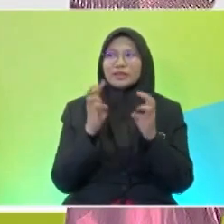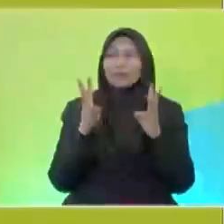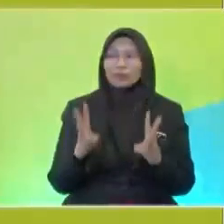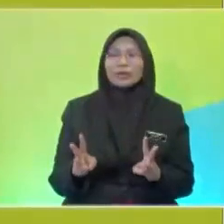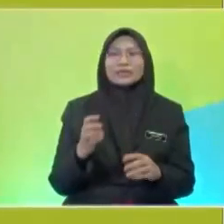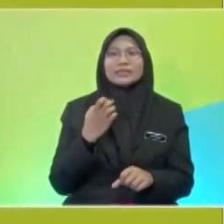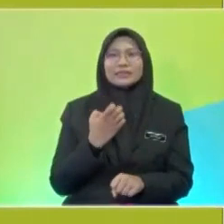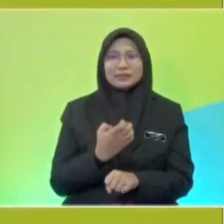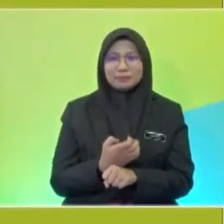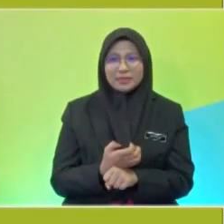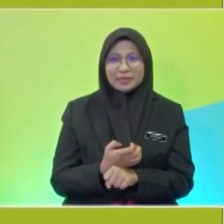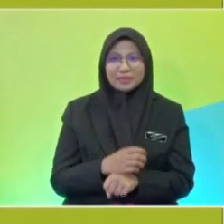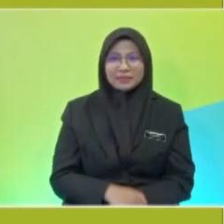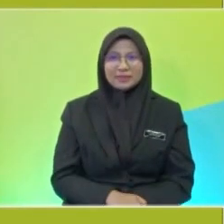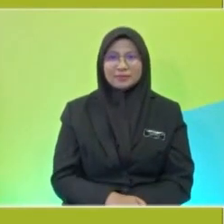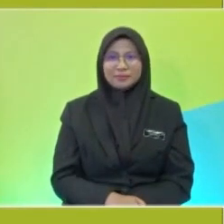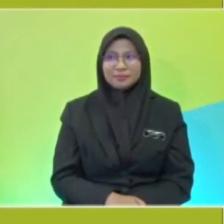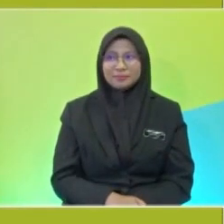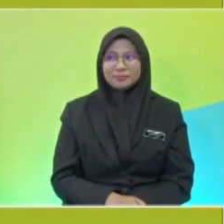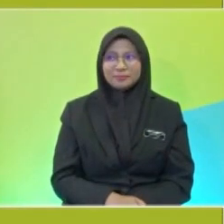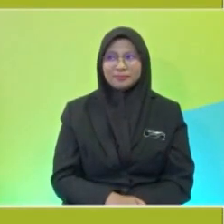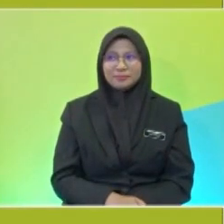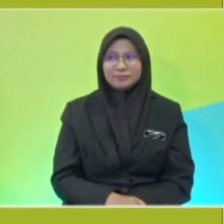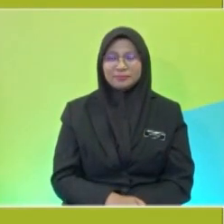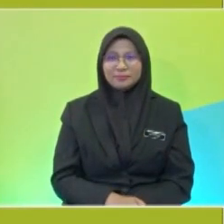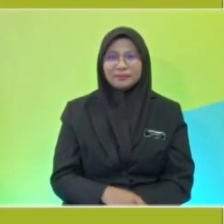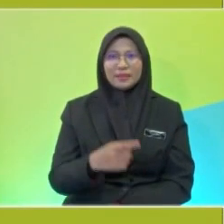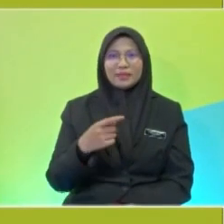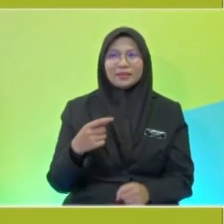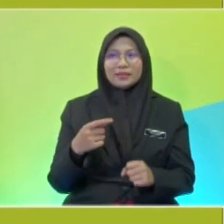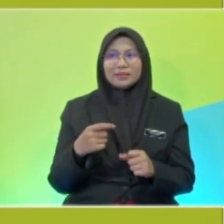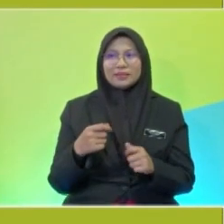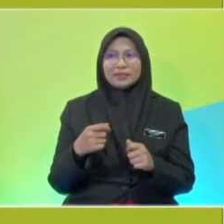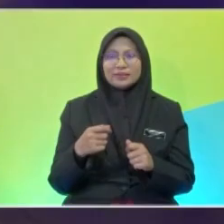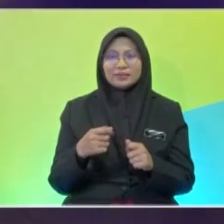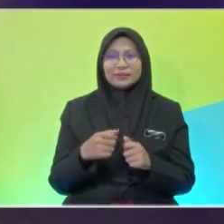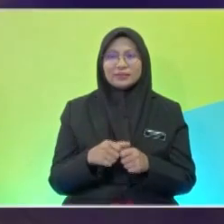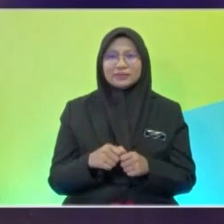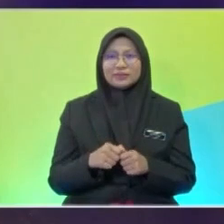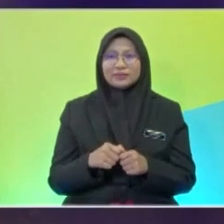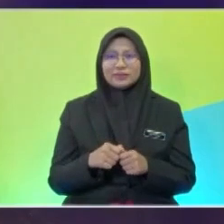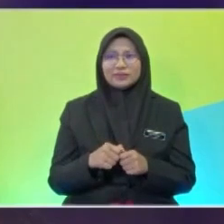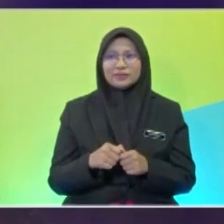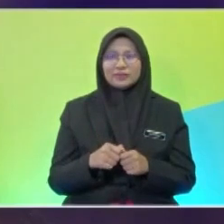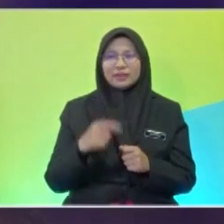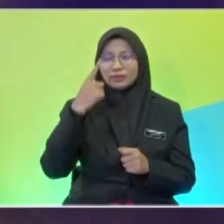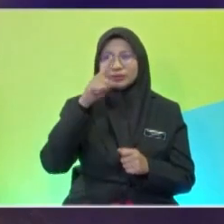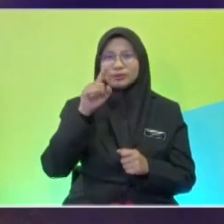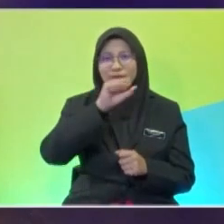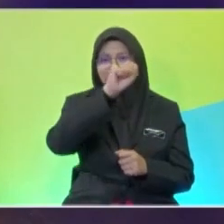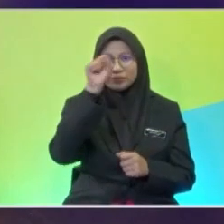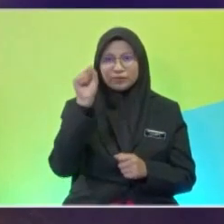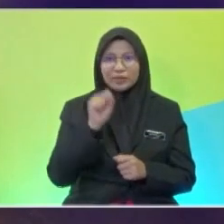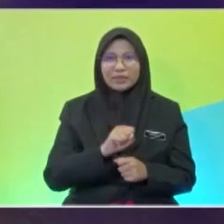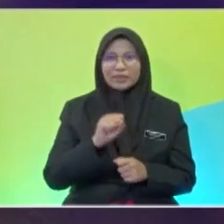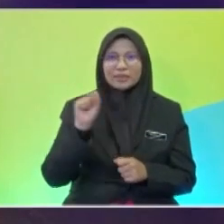tanggung jawab ya berdasarkan soal dan SPM 2000 22 ya Oke jadi itu ilah